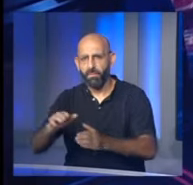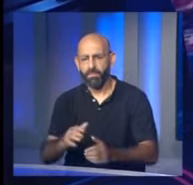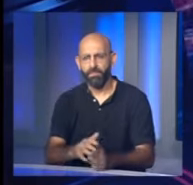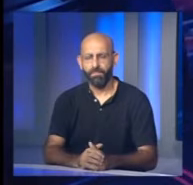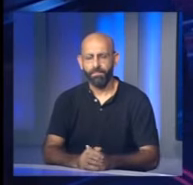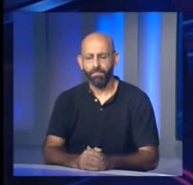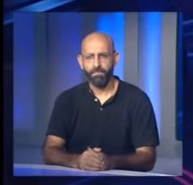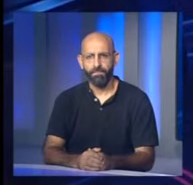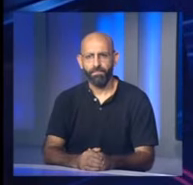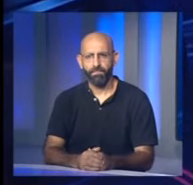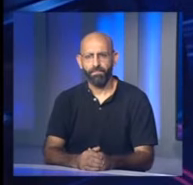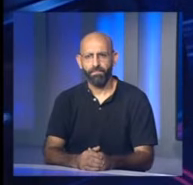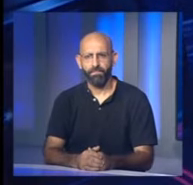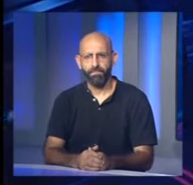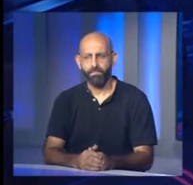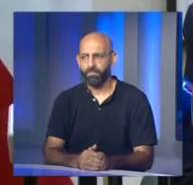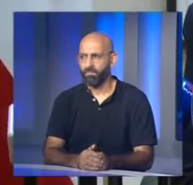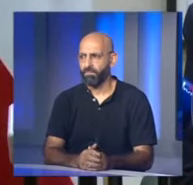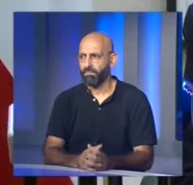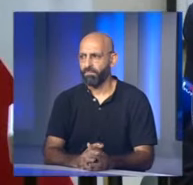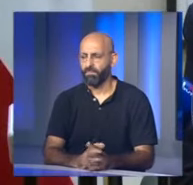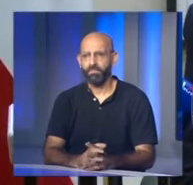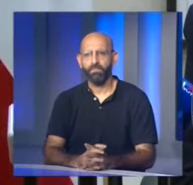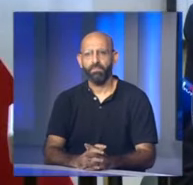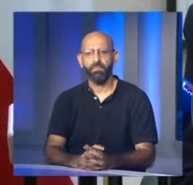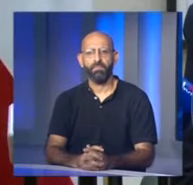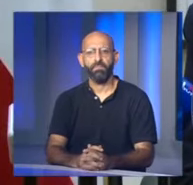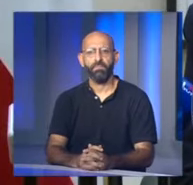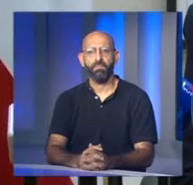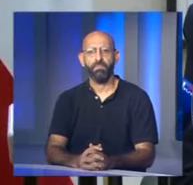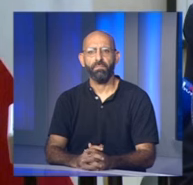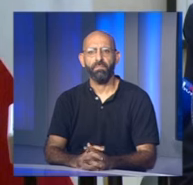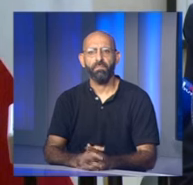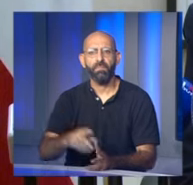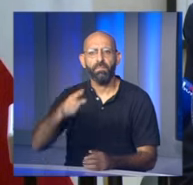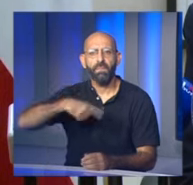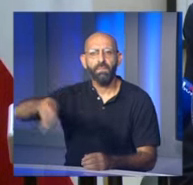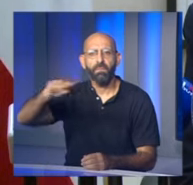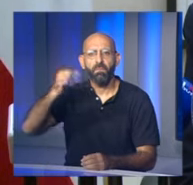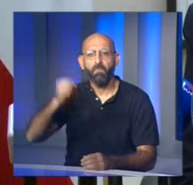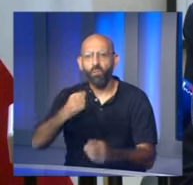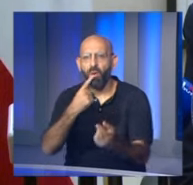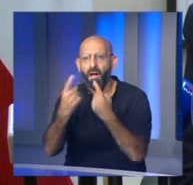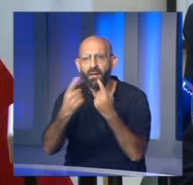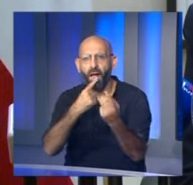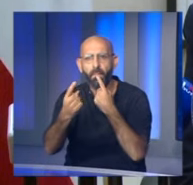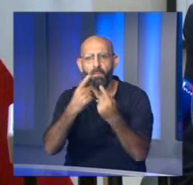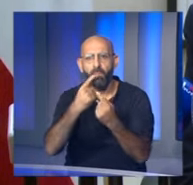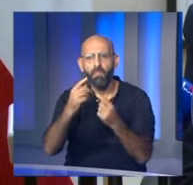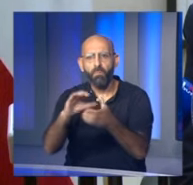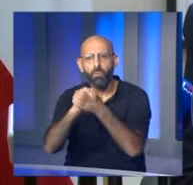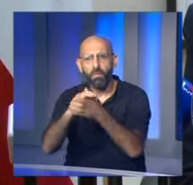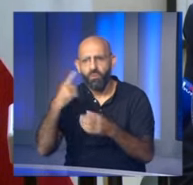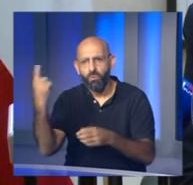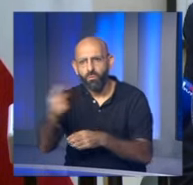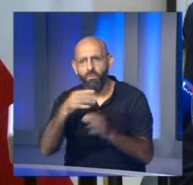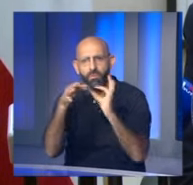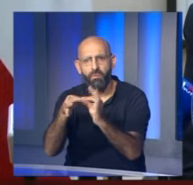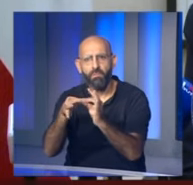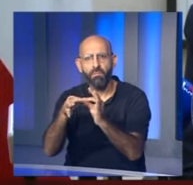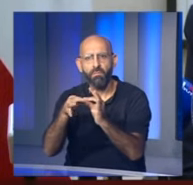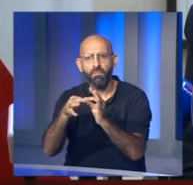وعي لتجنب الفتنه خطابنا خطاب وحدوي بده يكون خطابنا خطاب تماسك لانه بهذا